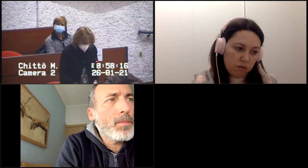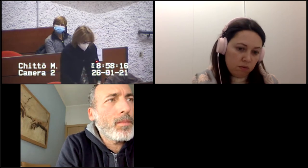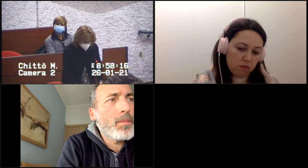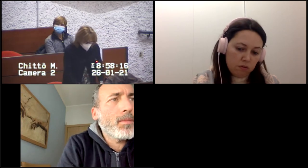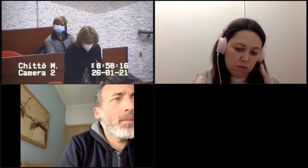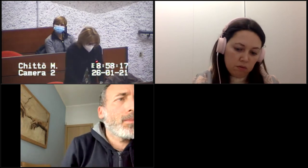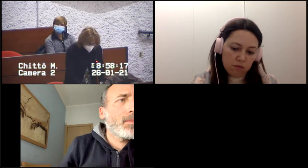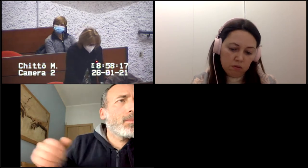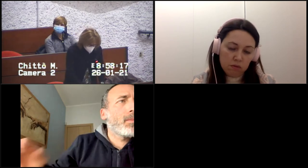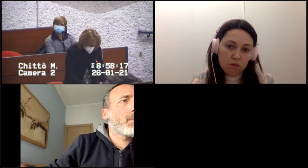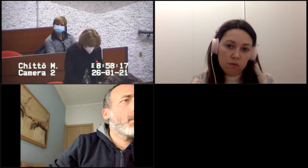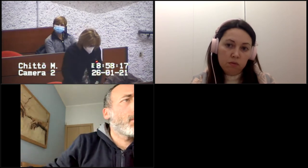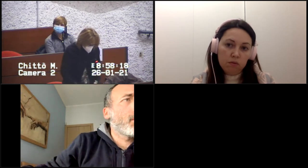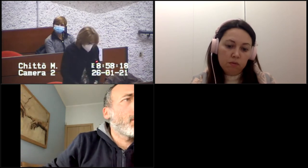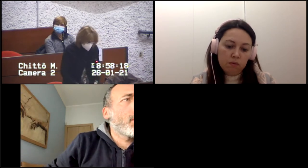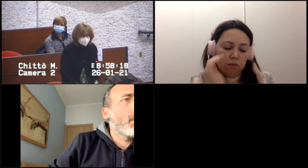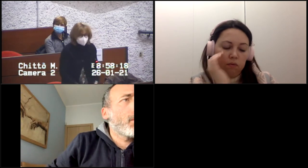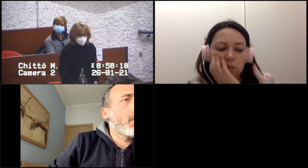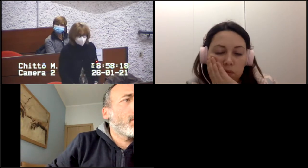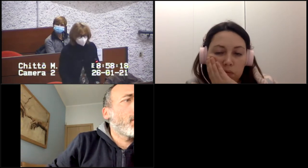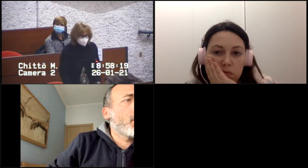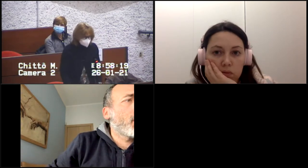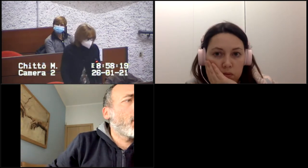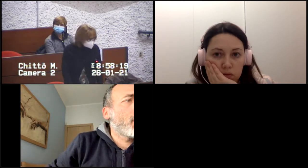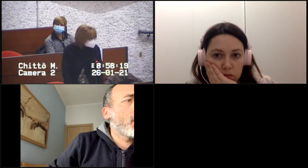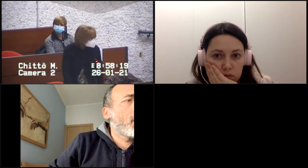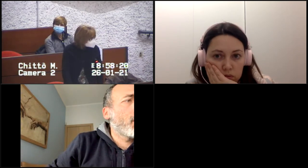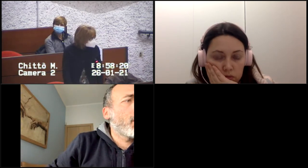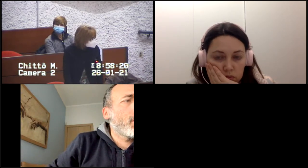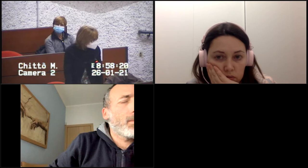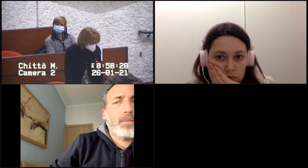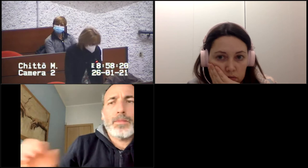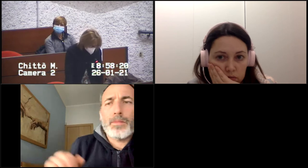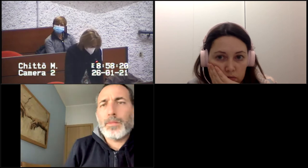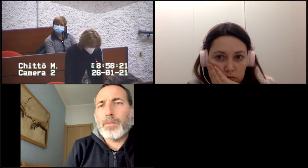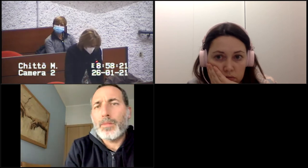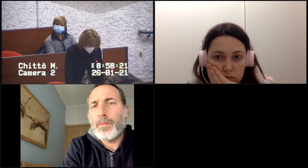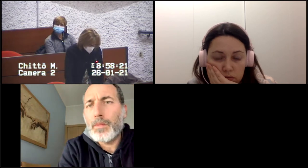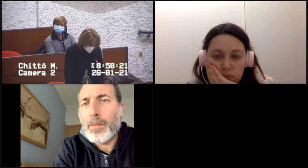soprattutto si tengono strette, derivano da